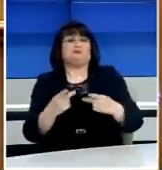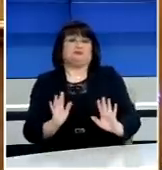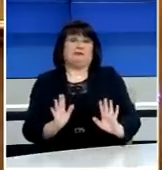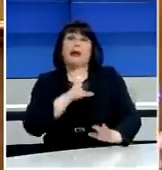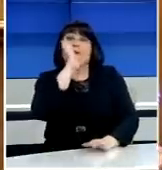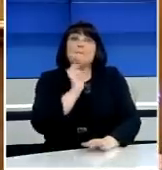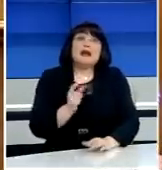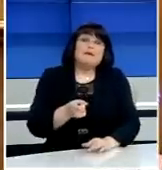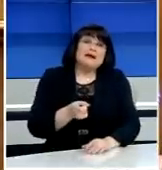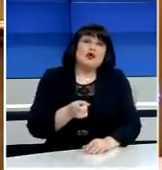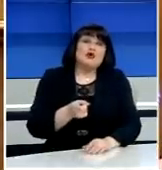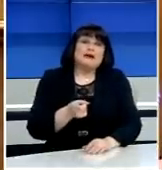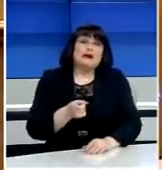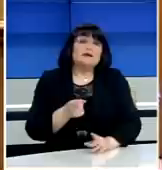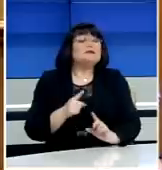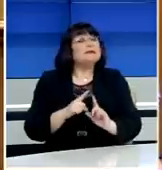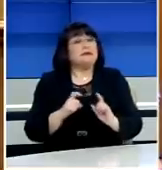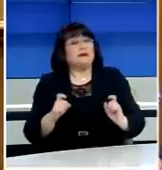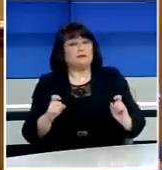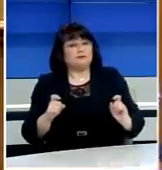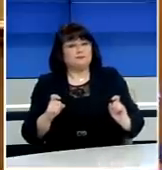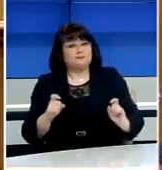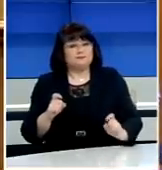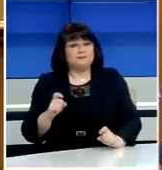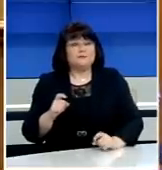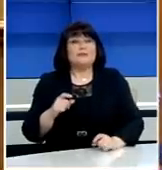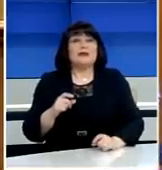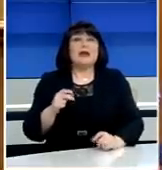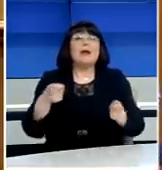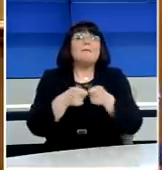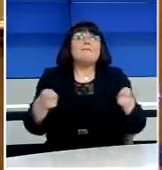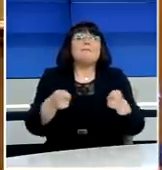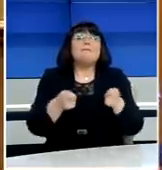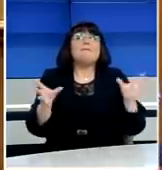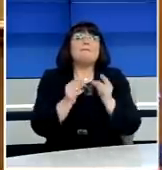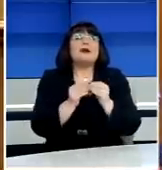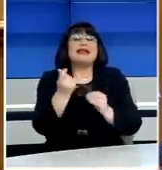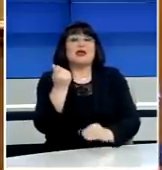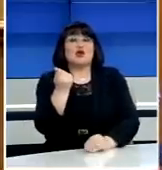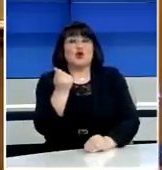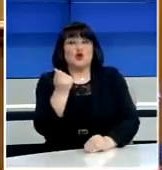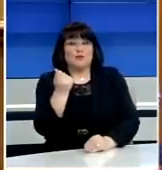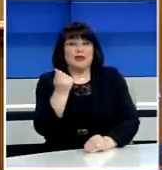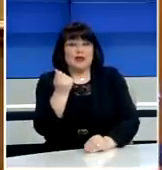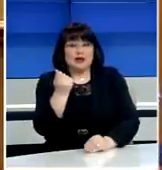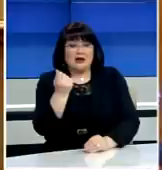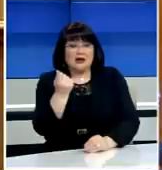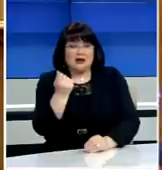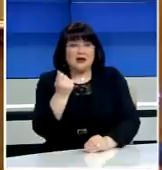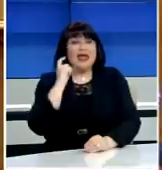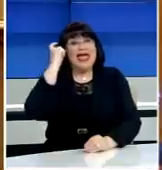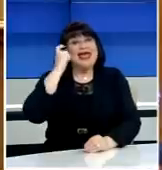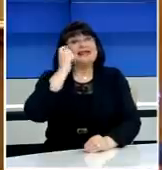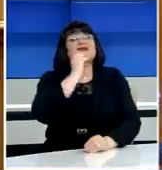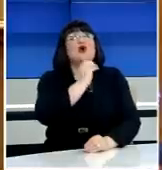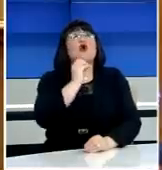Στην πραγματικότητα, τα δημοσιονομικά μέτρα που δεν προκαλούν χρέη στους πολίτες, σύμφωνα με την έκθεση του